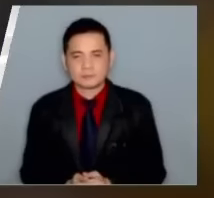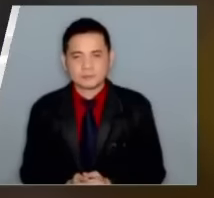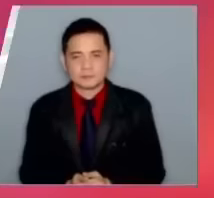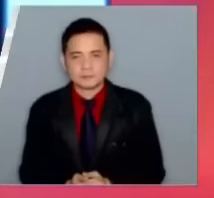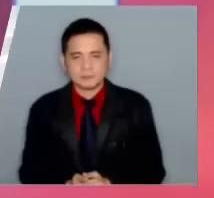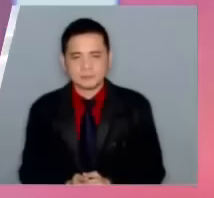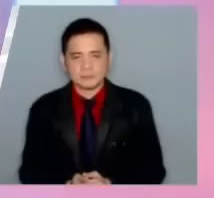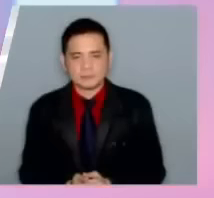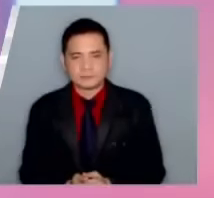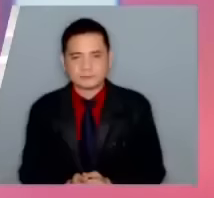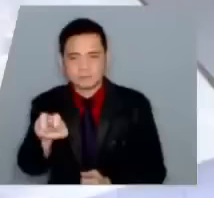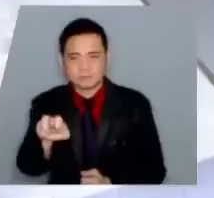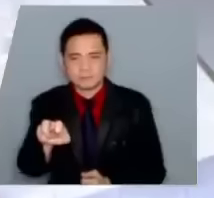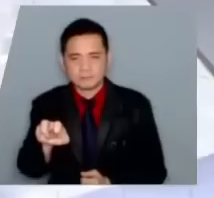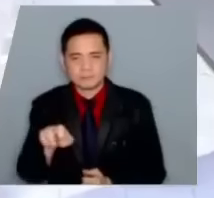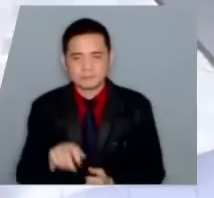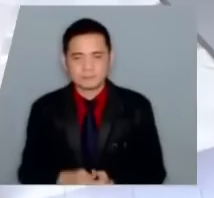inyong saksi!